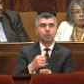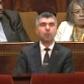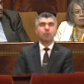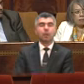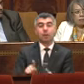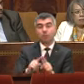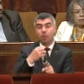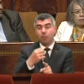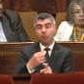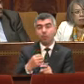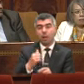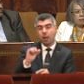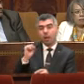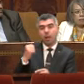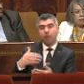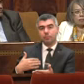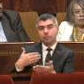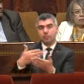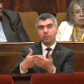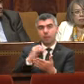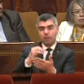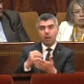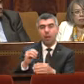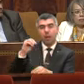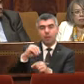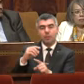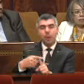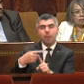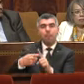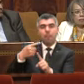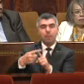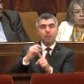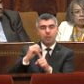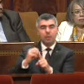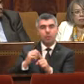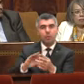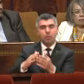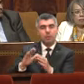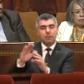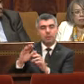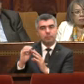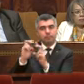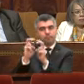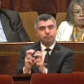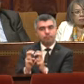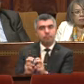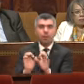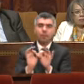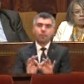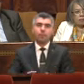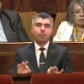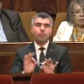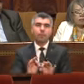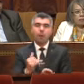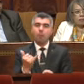ماشي مشينا سنوات فما فوارق مجالية ونزيدوا سنوات أخرى فما فوارق مجالية رقمية. اسمحوا لنا الشخصية تنزل في القريب